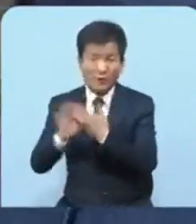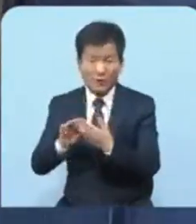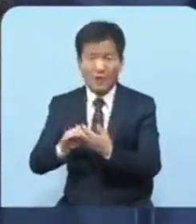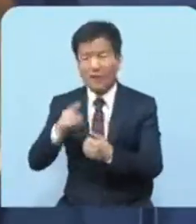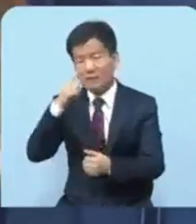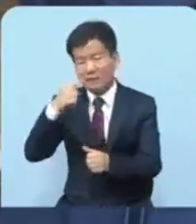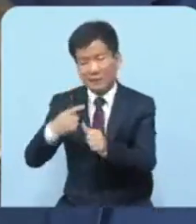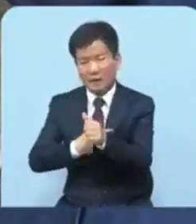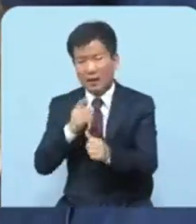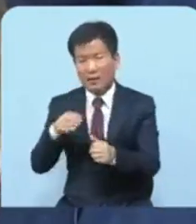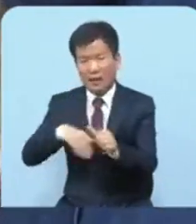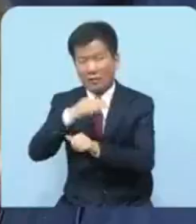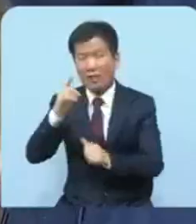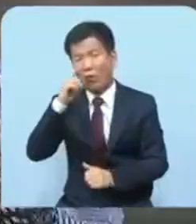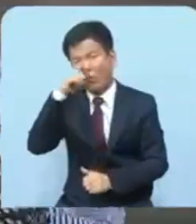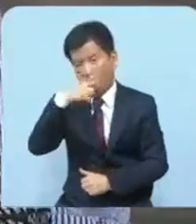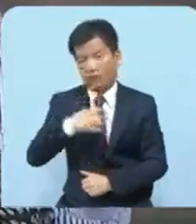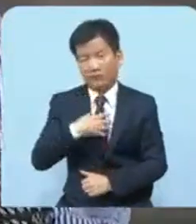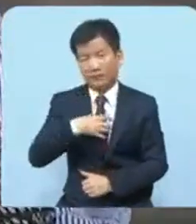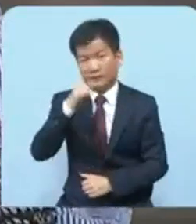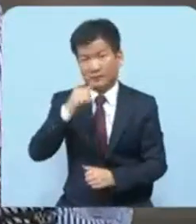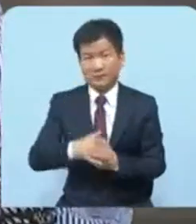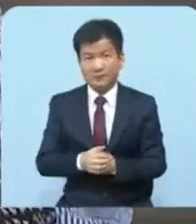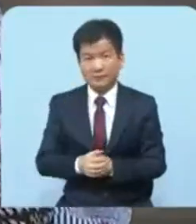환경오염 등을 우려하고 있습니다